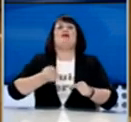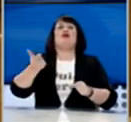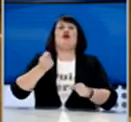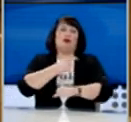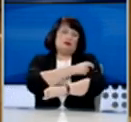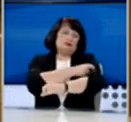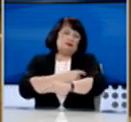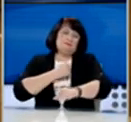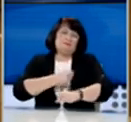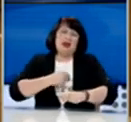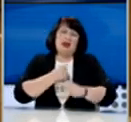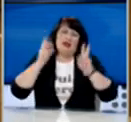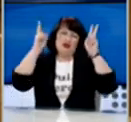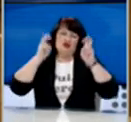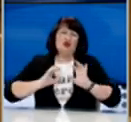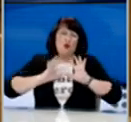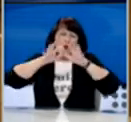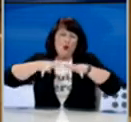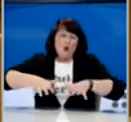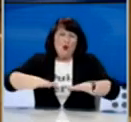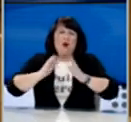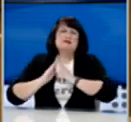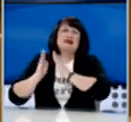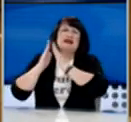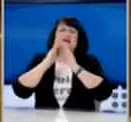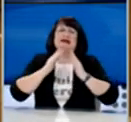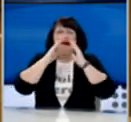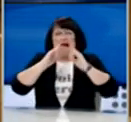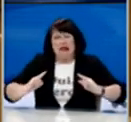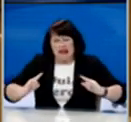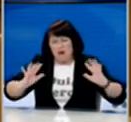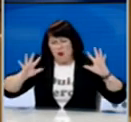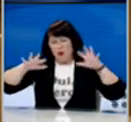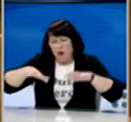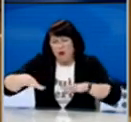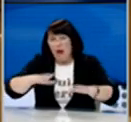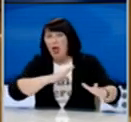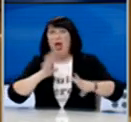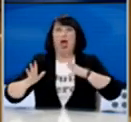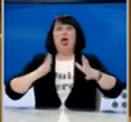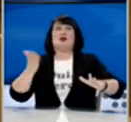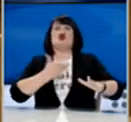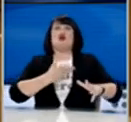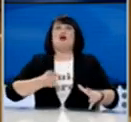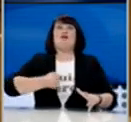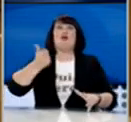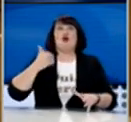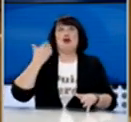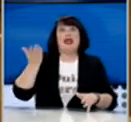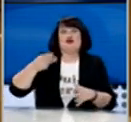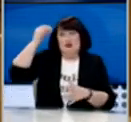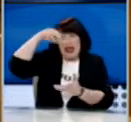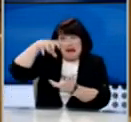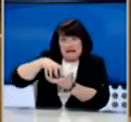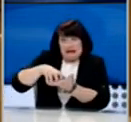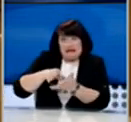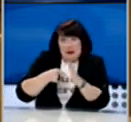βαρύ πένθος γιγαντας πλημμύρες παρέσυραν οικίες και σκηνές σκηνές αλλοφροσύνης πολλοί βολιώτες διανυκτέρευσαν σε